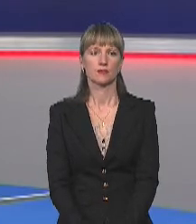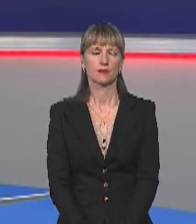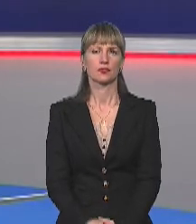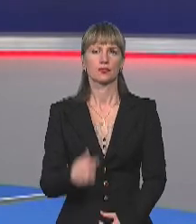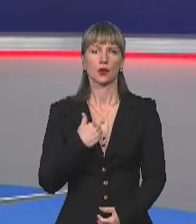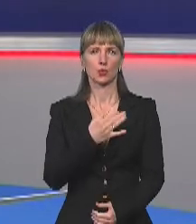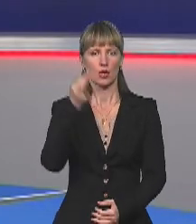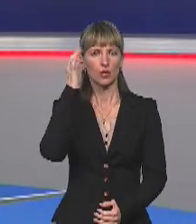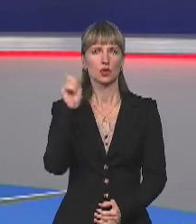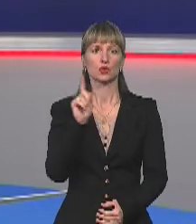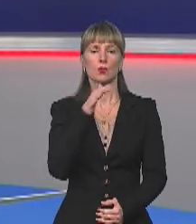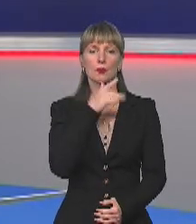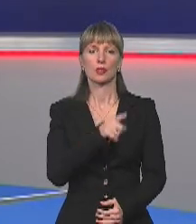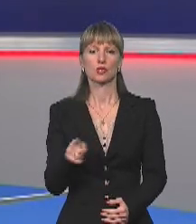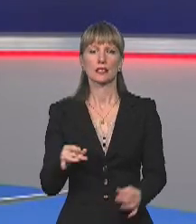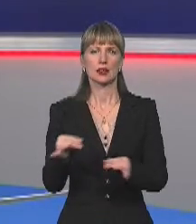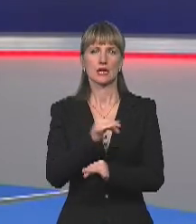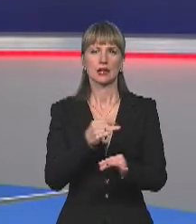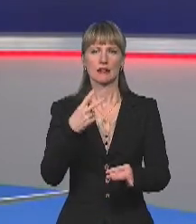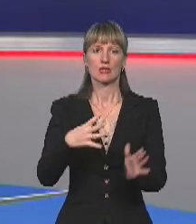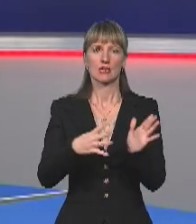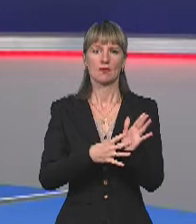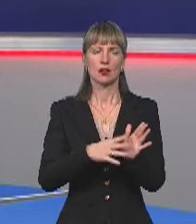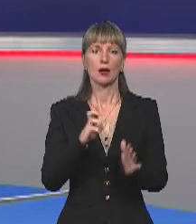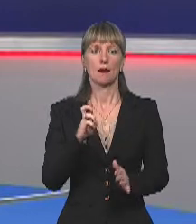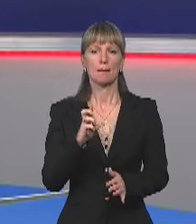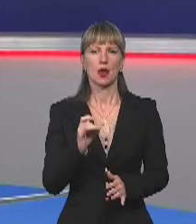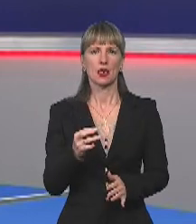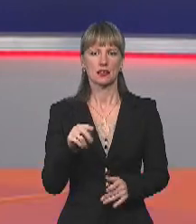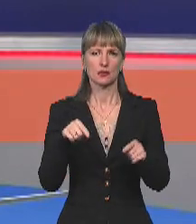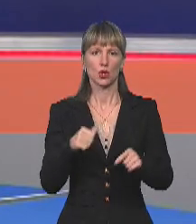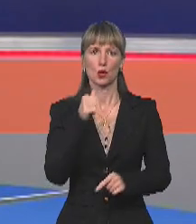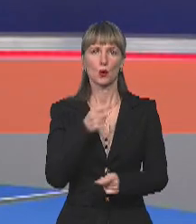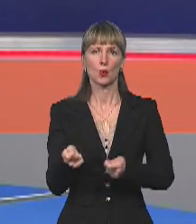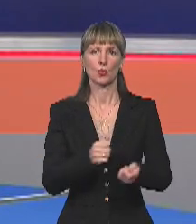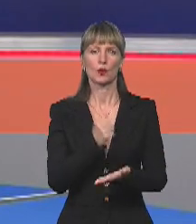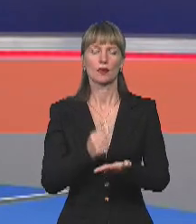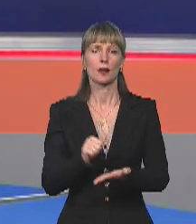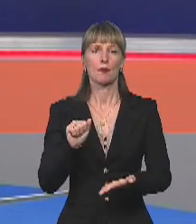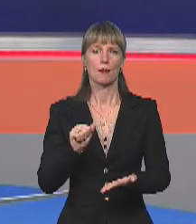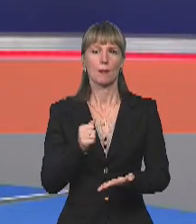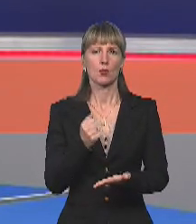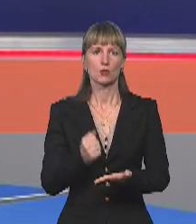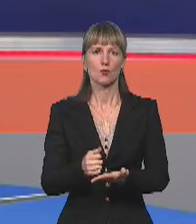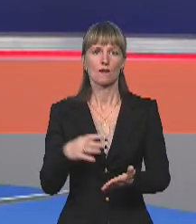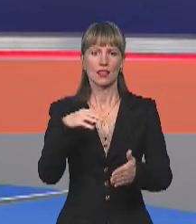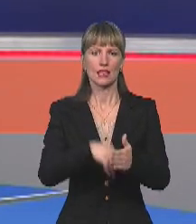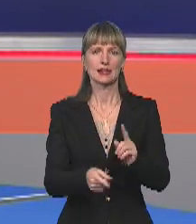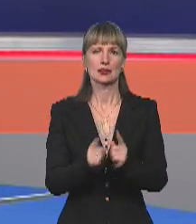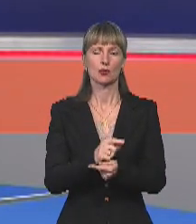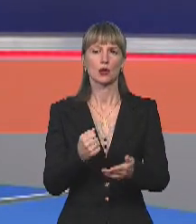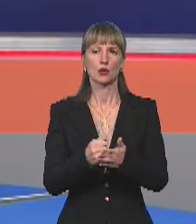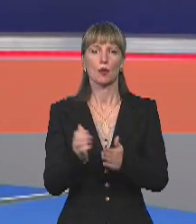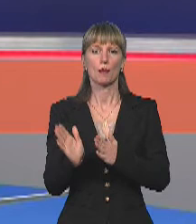Я хочу нагадати, що під час засідання 29 березня цього року уряд ухвалив постанову про внесення змін до